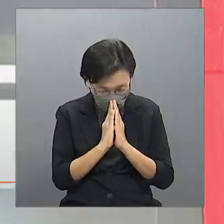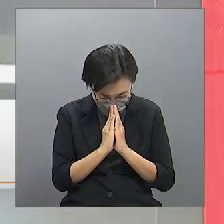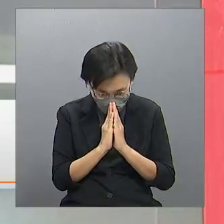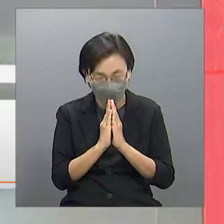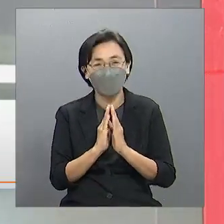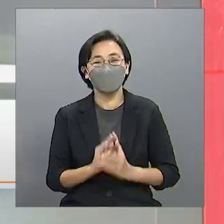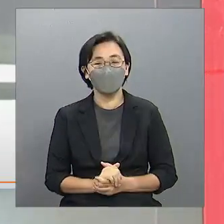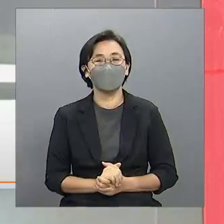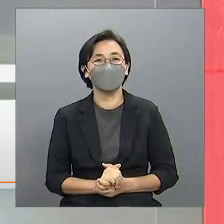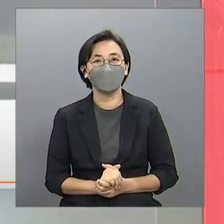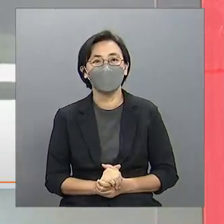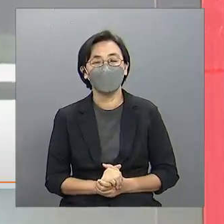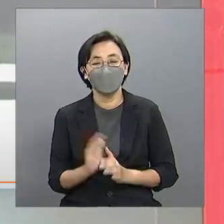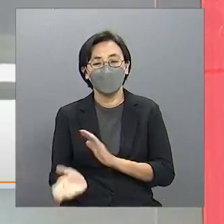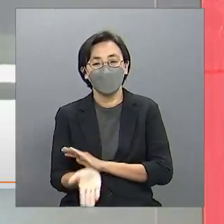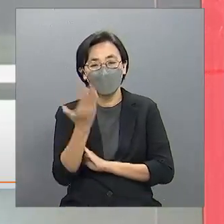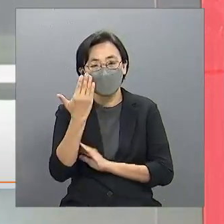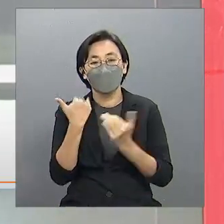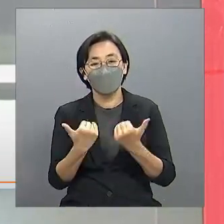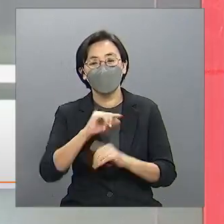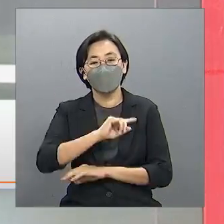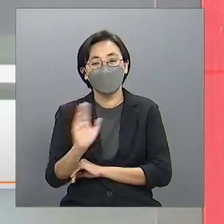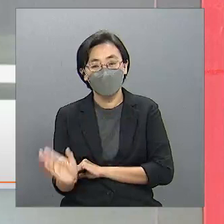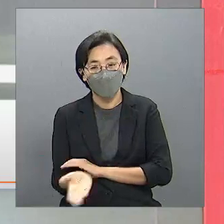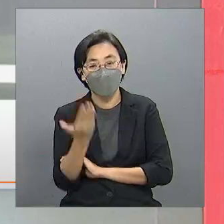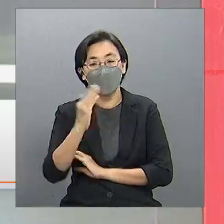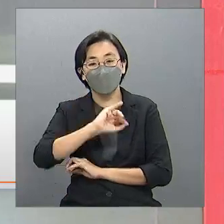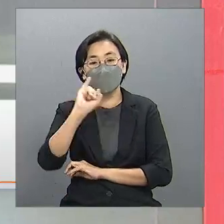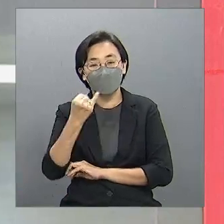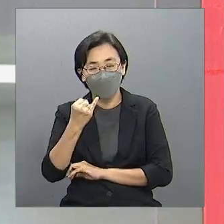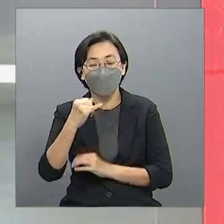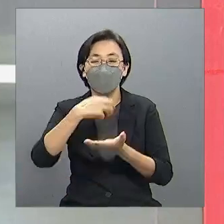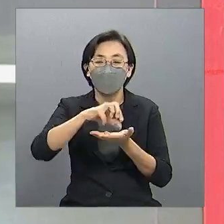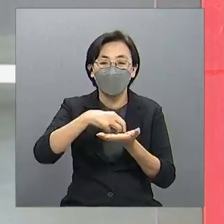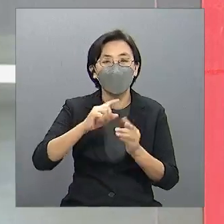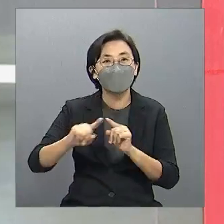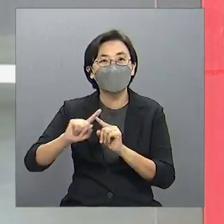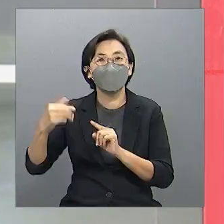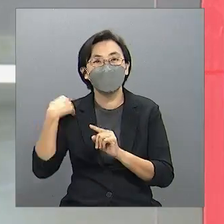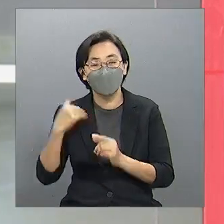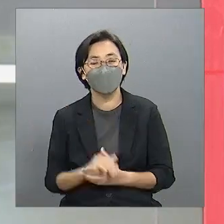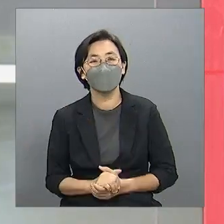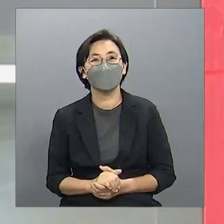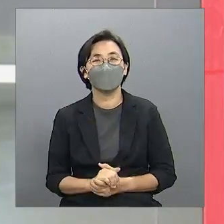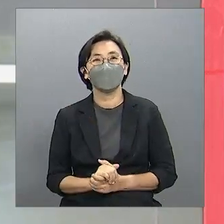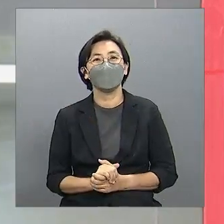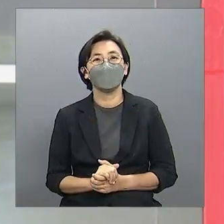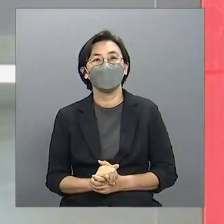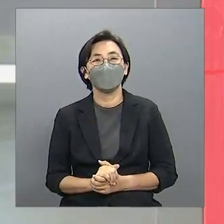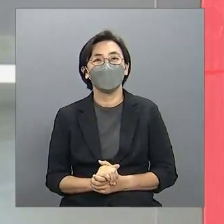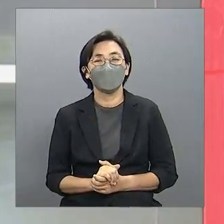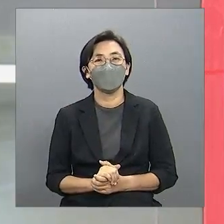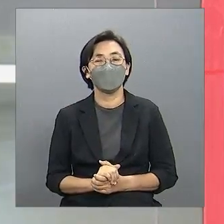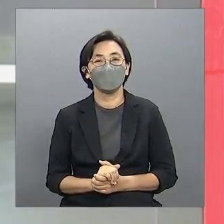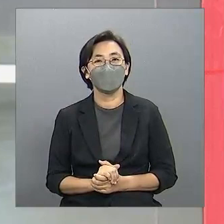เช้านี้มาพบกันเช้าวันจันทร์ค่ะมี Monday Motivation มาฝากเช่นเคยนะคะ จัดมาเลยครับพี่ปูเป้ เขาบอกว่า The best will come after the